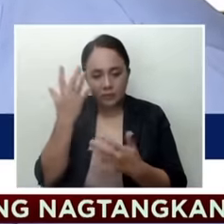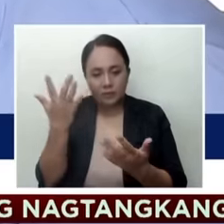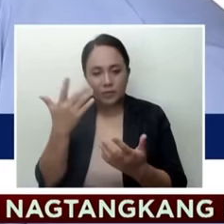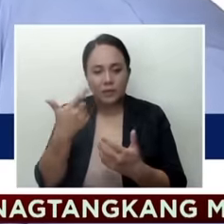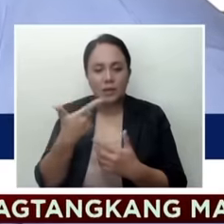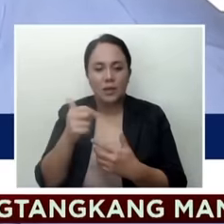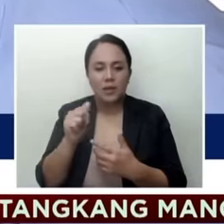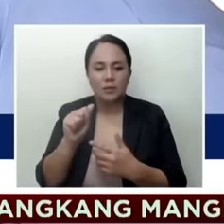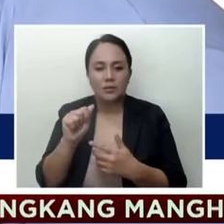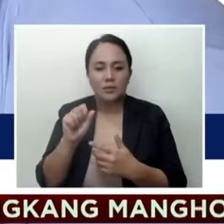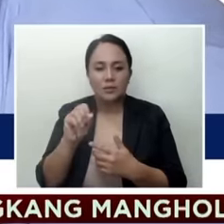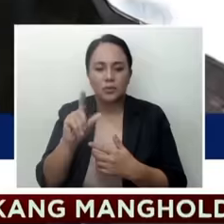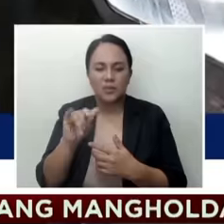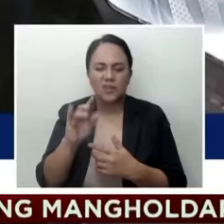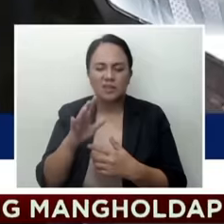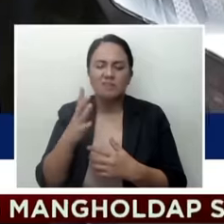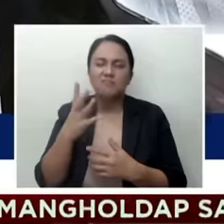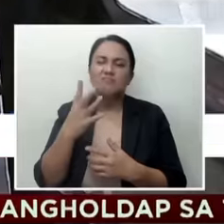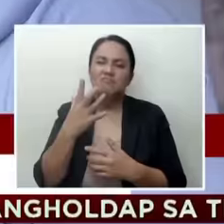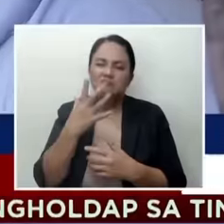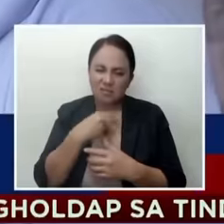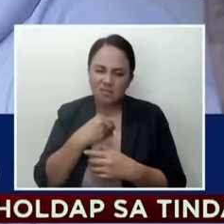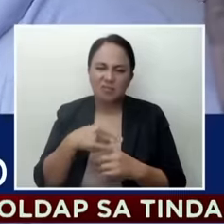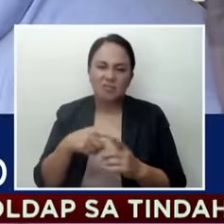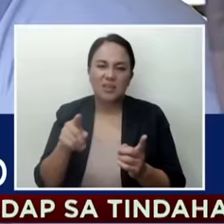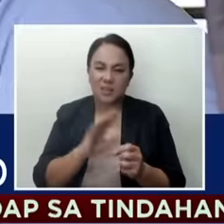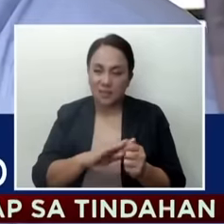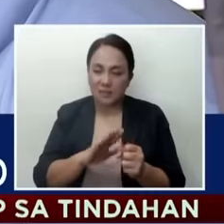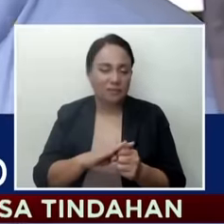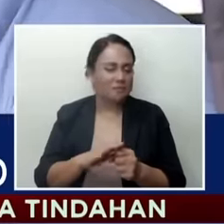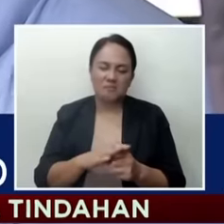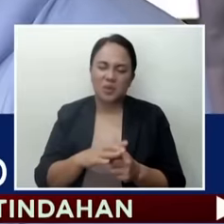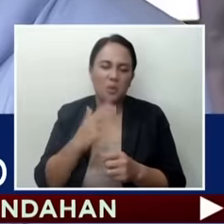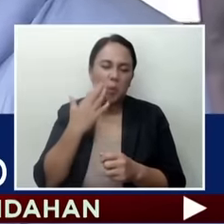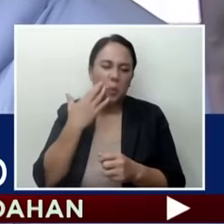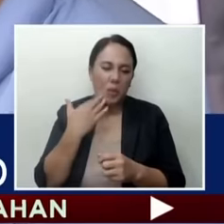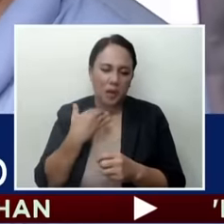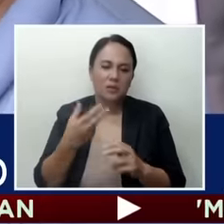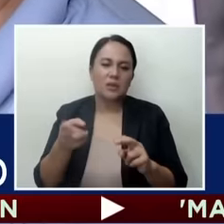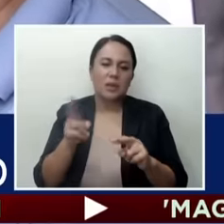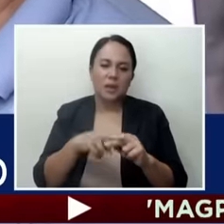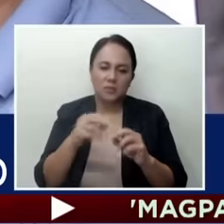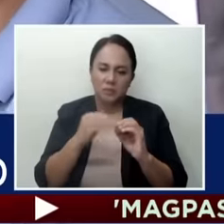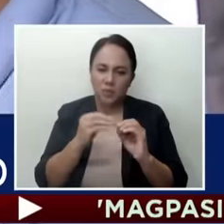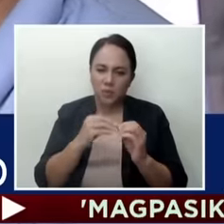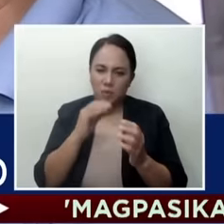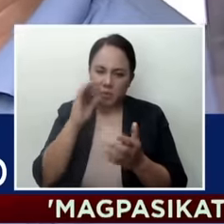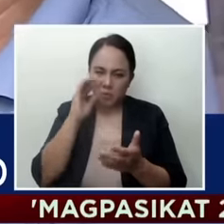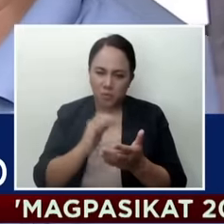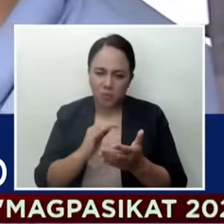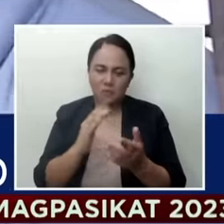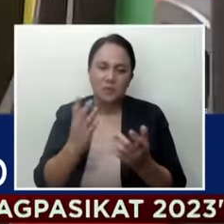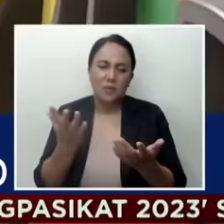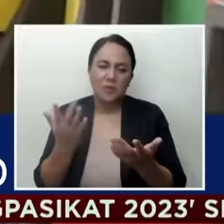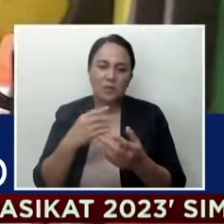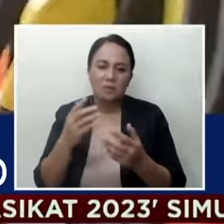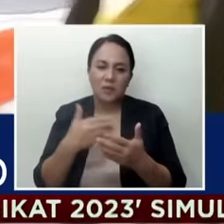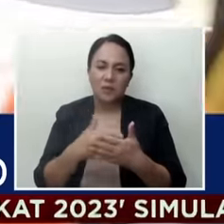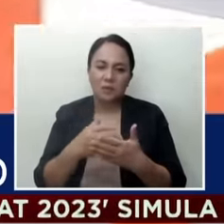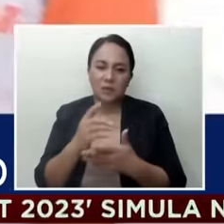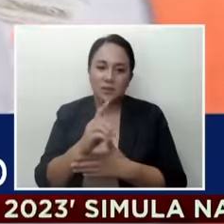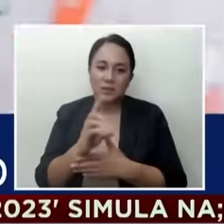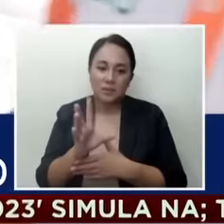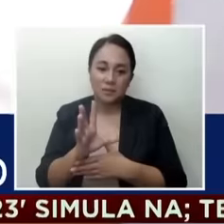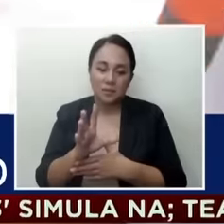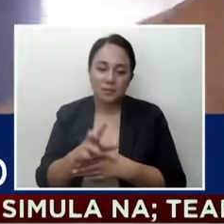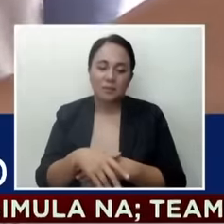pero para sa akin, hindi pa rin sapat. Kulang pa. Oh. Dagdagan pa kasi malapit na December.